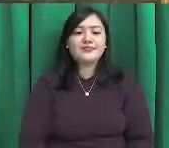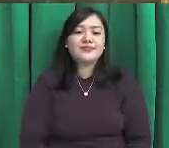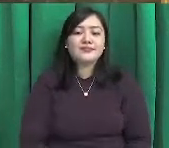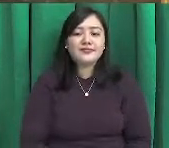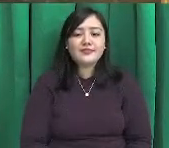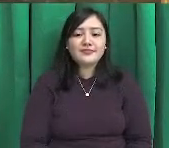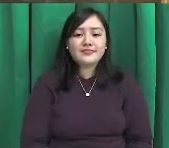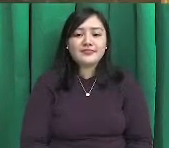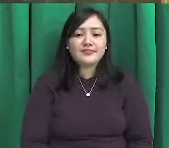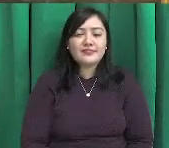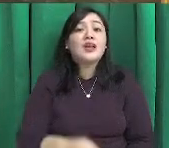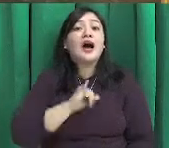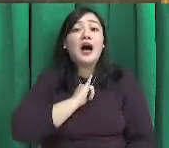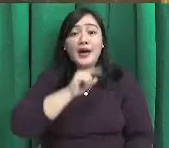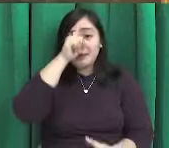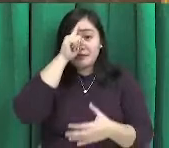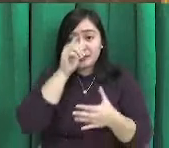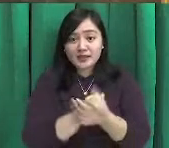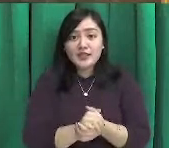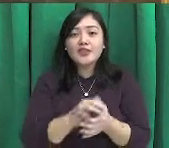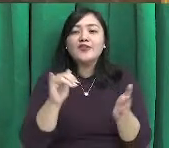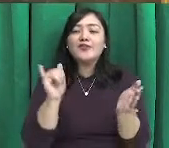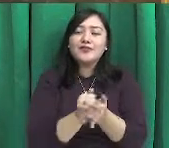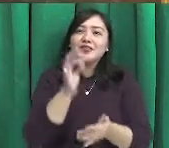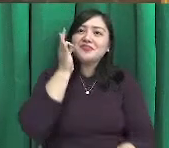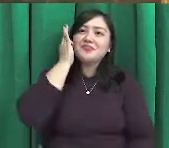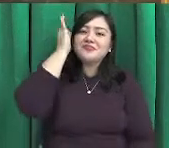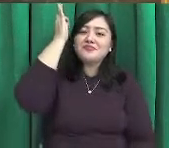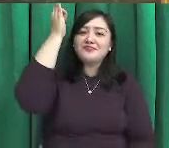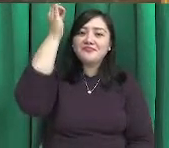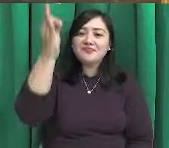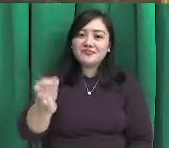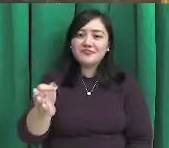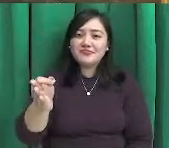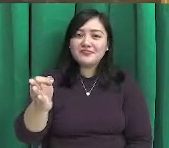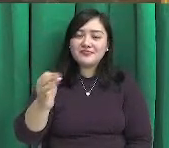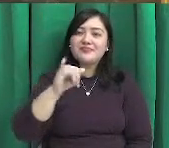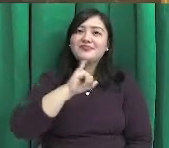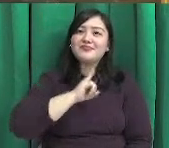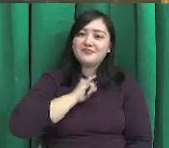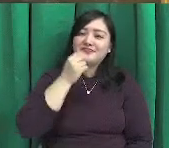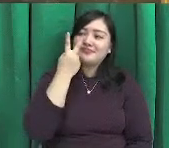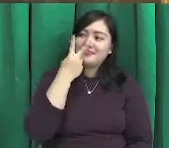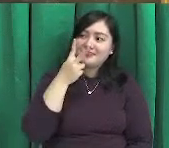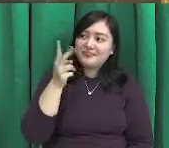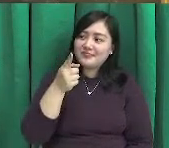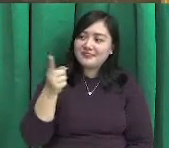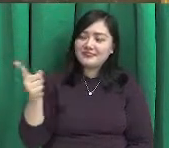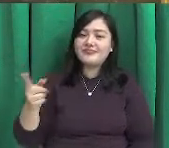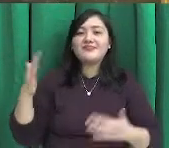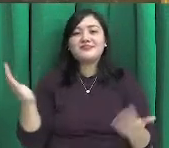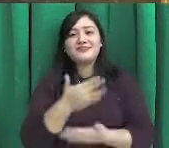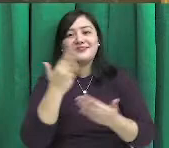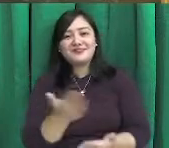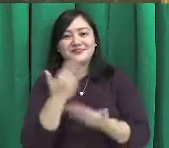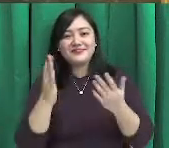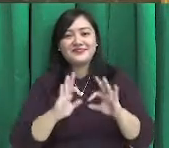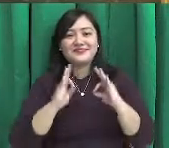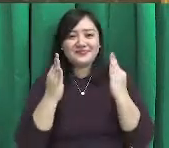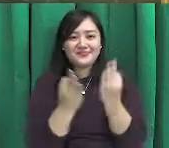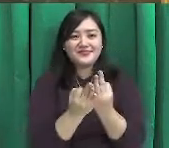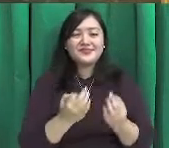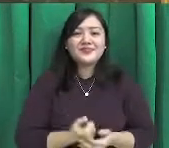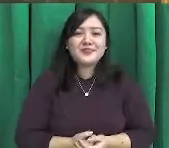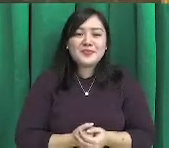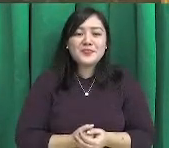ako'y naniniwala na isang araw ay talagang makakita po tayo ng isang happy family, no? And the good thing